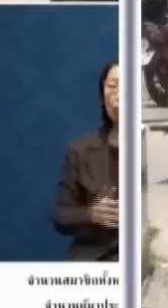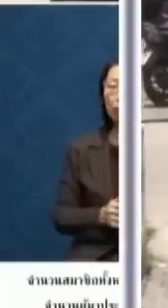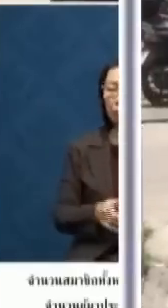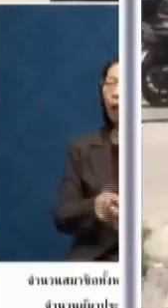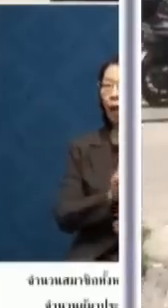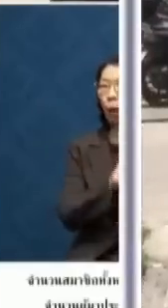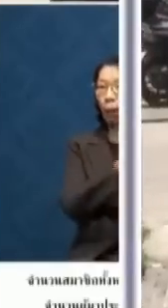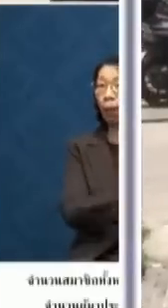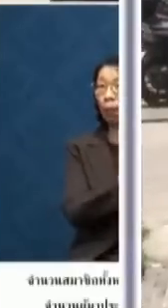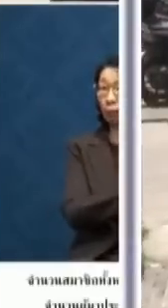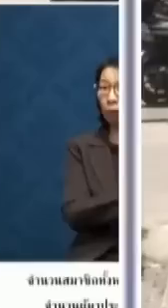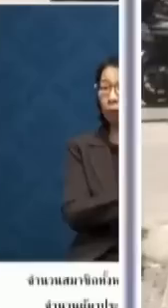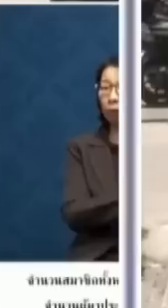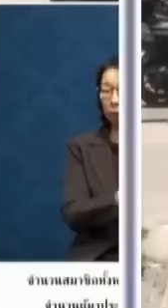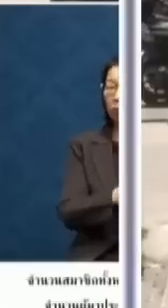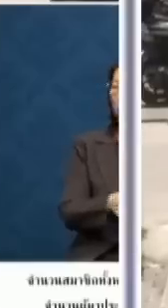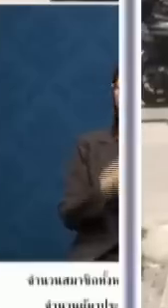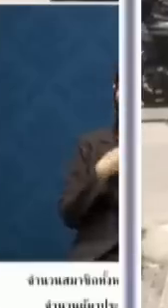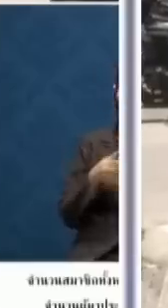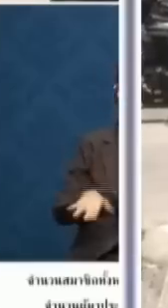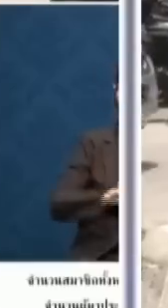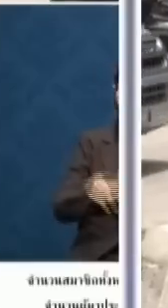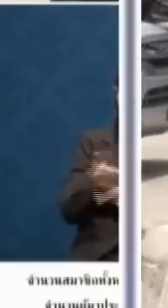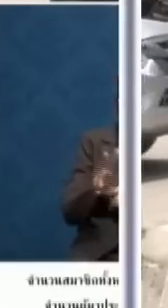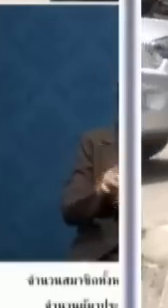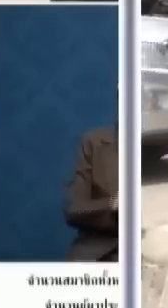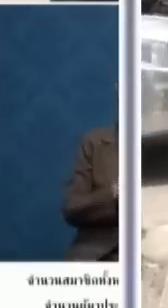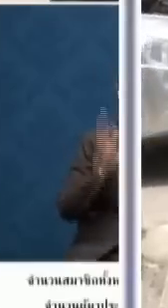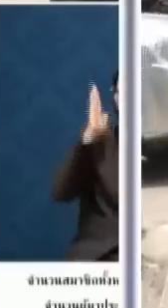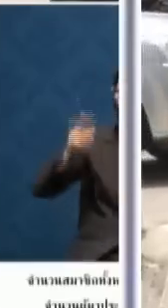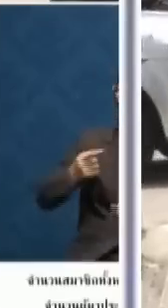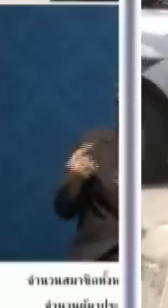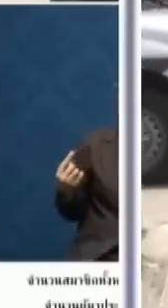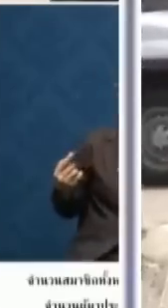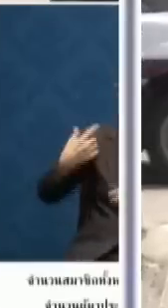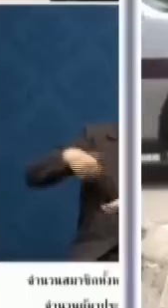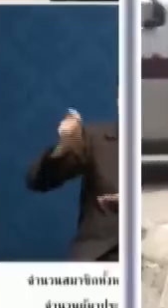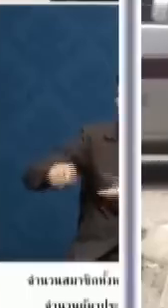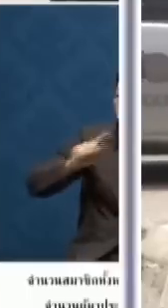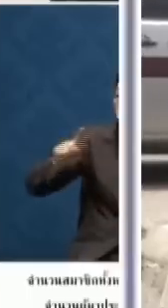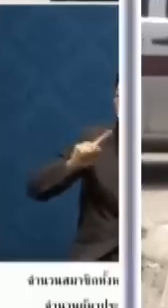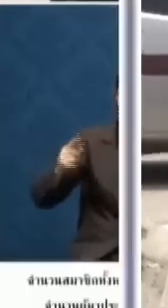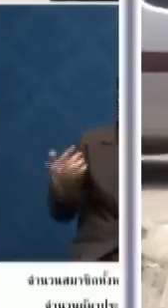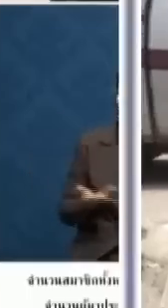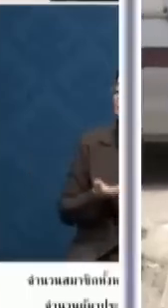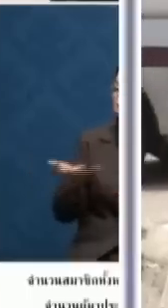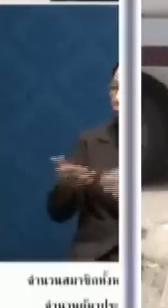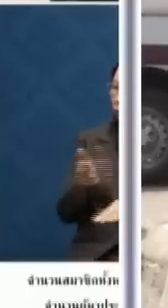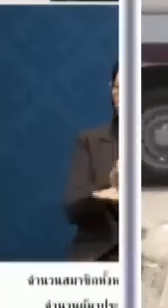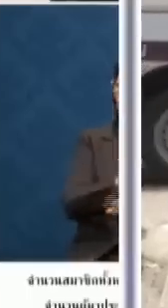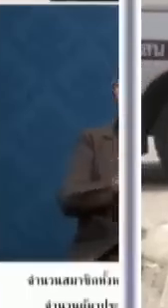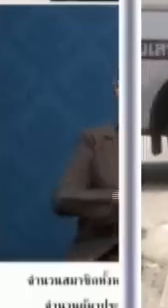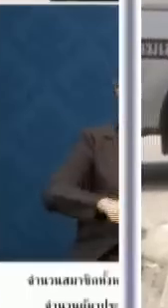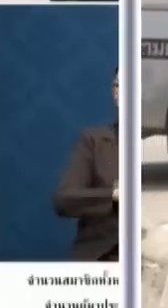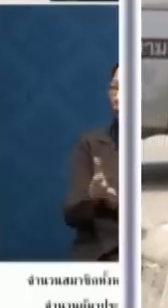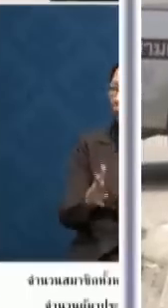ต้องหาหรือจำเลยยกเป็นข้อต่อสู้ในชั้นพิจารณาคดีว่าการจับกุมและการได้พยานหลักฐานมาโดยมิชอบ